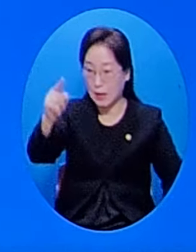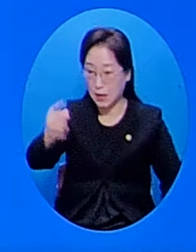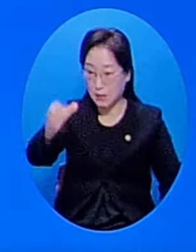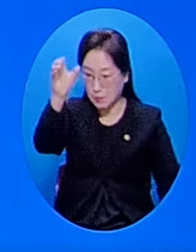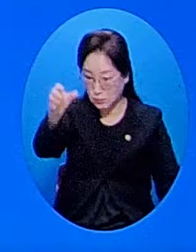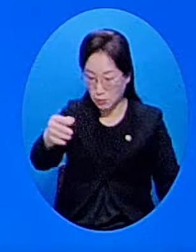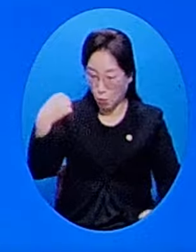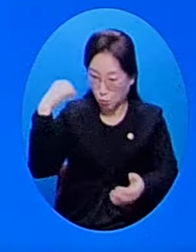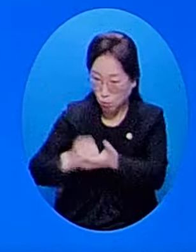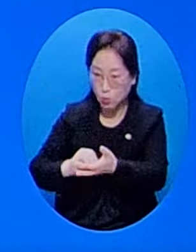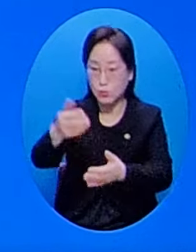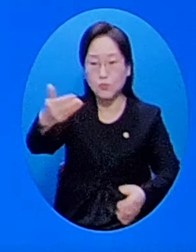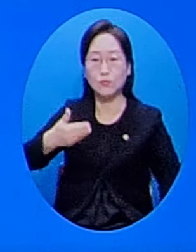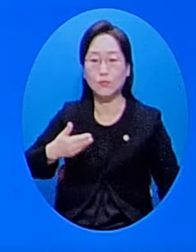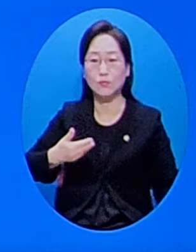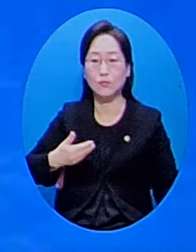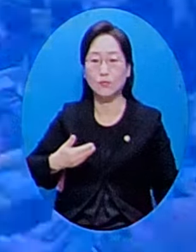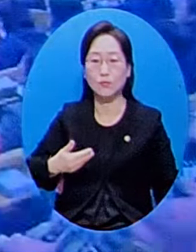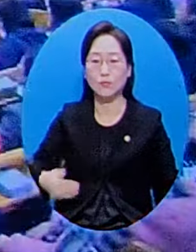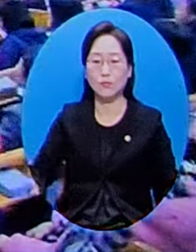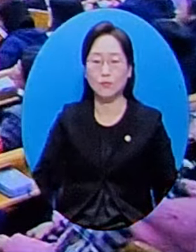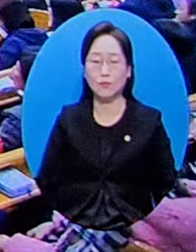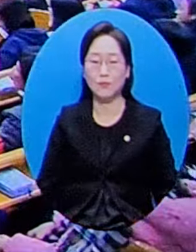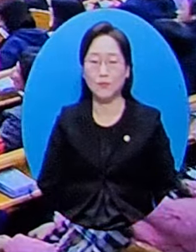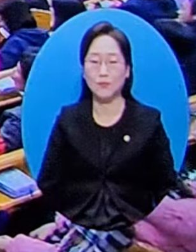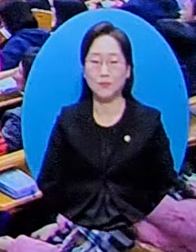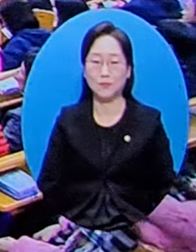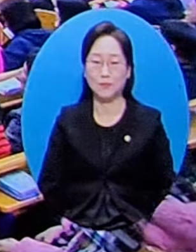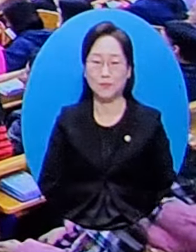그대로 갖고 왔습니다. 그때